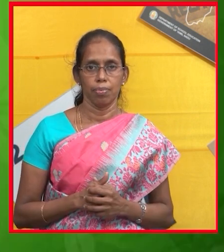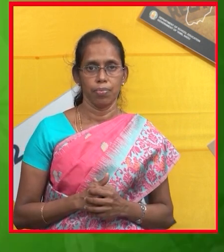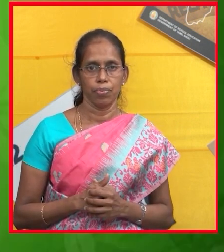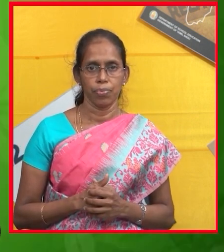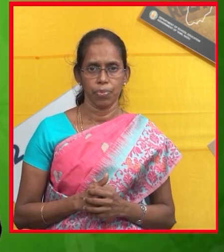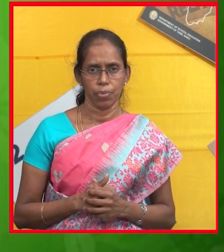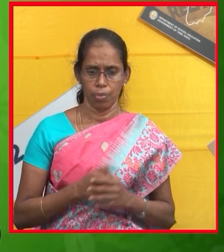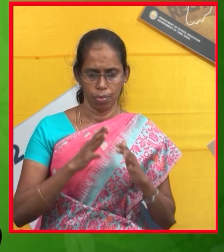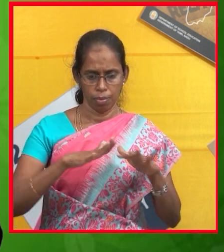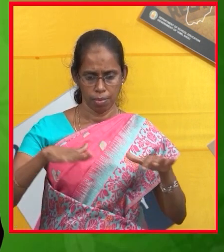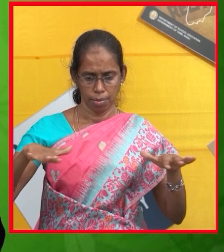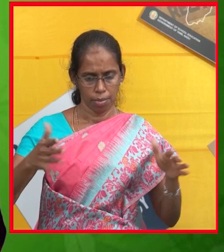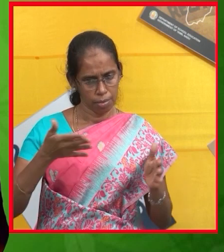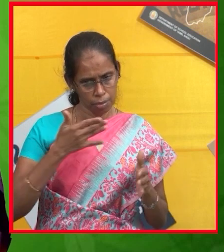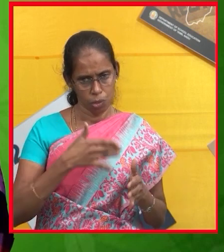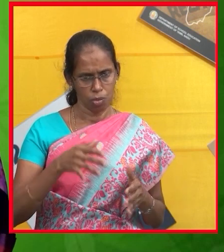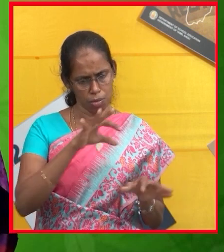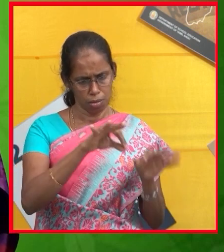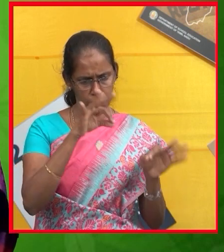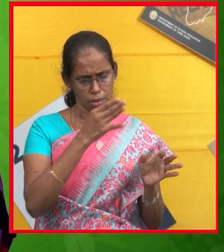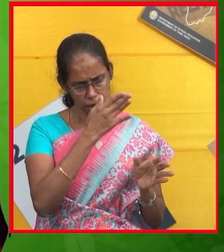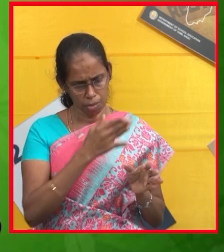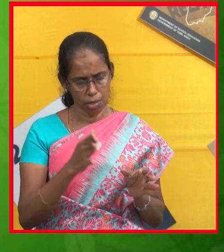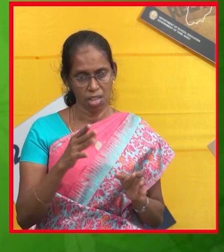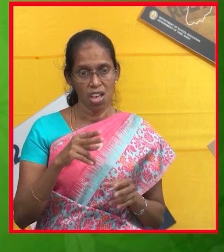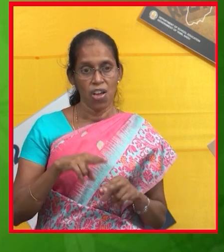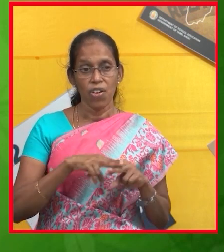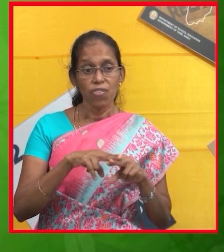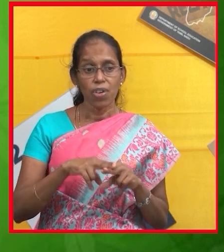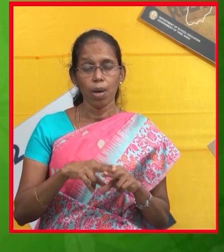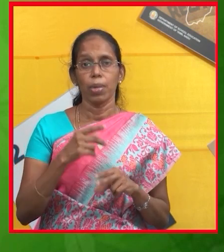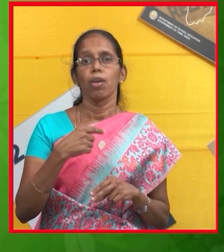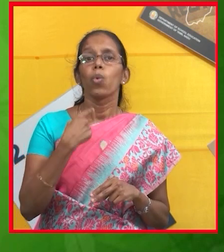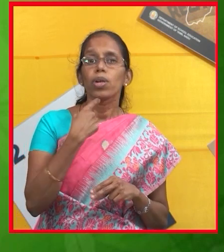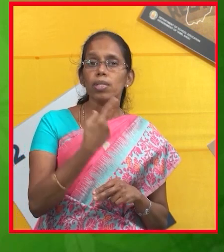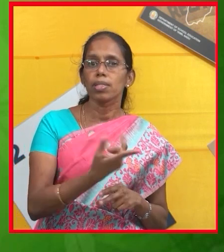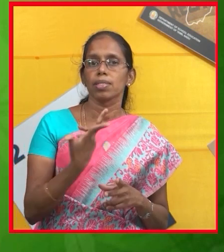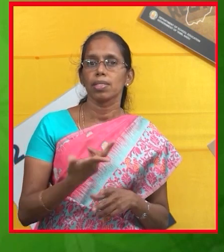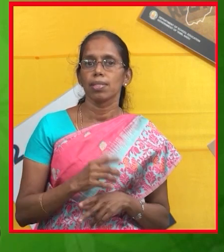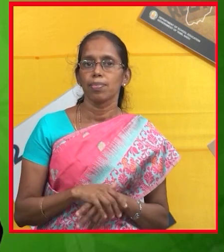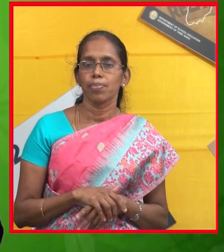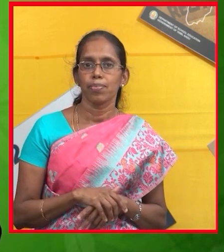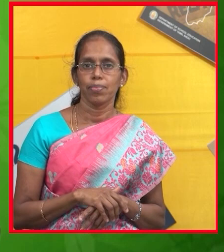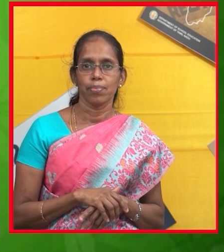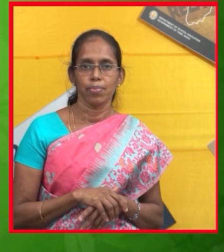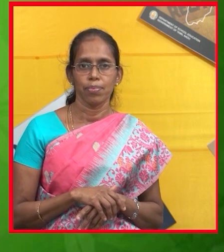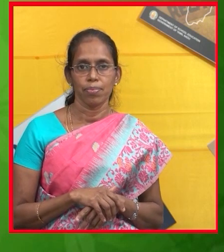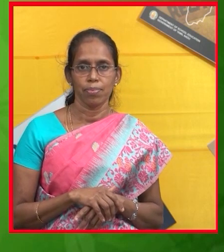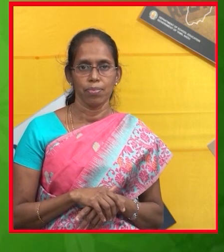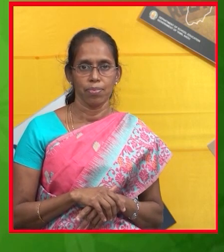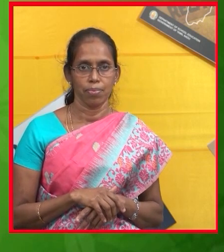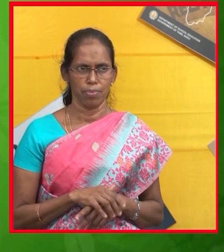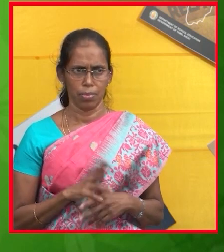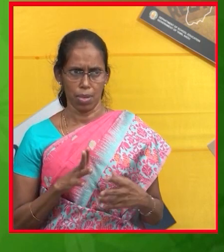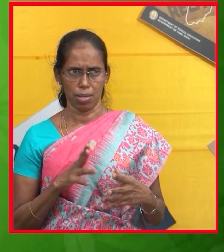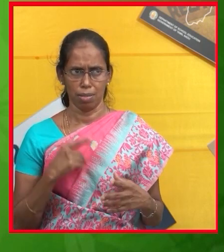கடல் பயணத்தை வந்து நீங்கள் போக போகிறீங்க, செலக்ட் ஆகிட்டீங்கன்னு சொல்லும் பொழுது உங்களோட குடும்ப உறுப்பினர்கள் வந்து எப்படி ரியாக்ட்